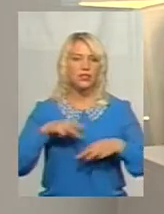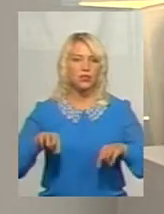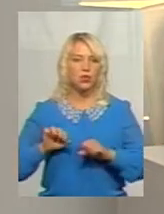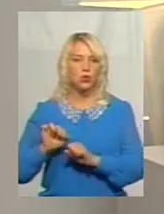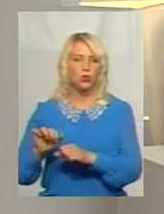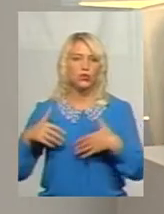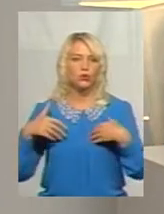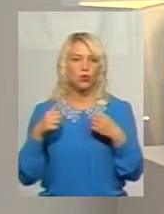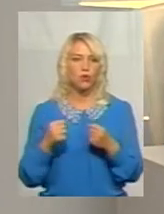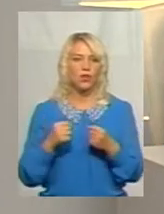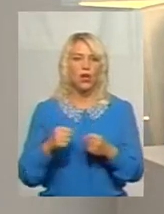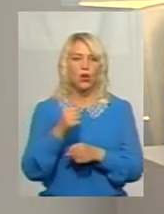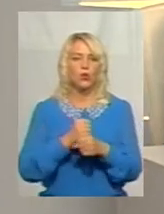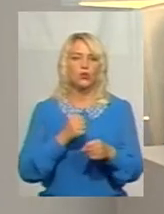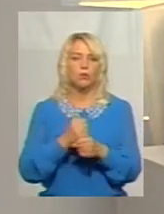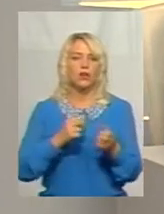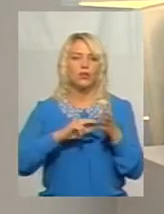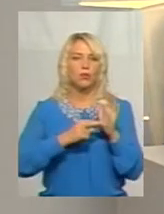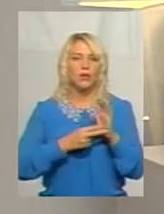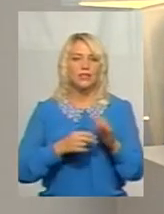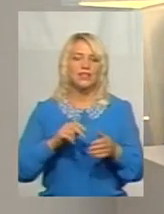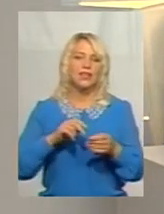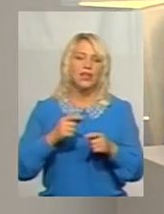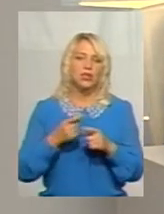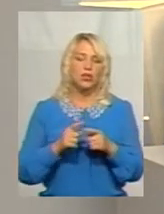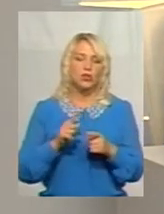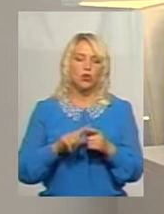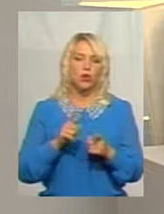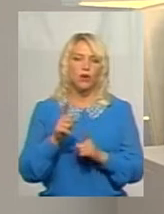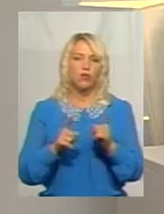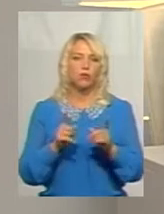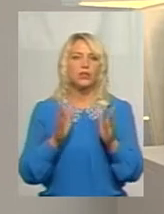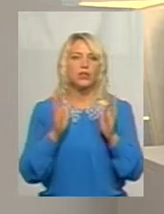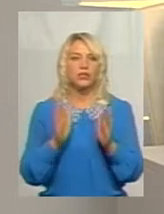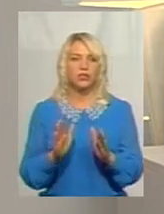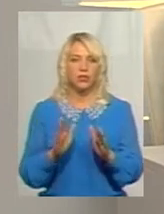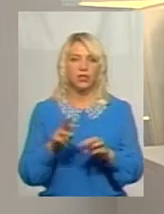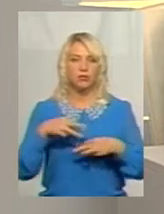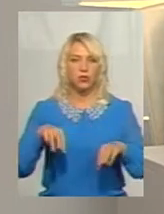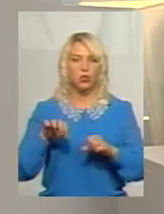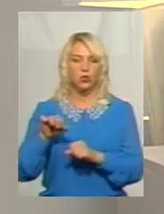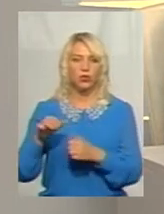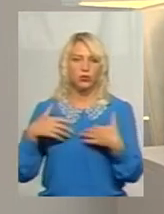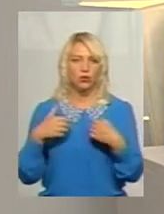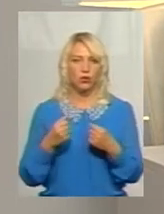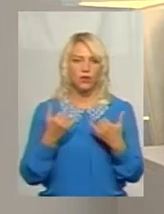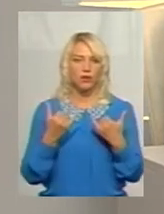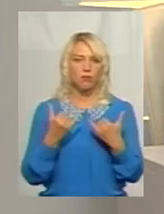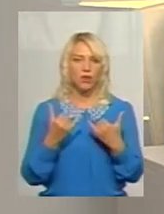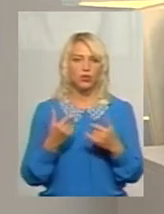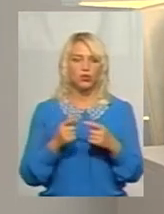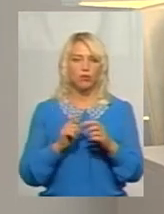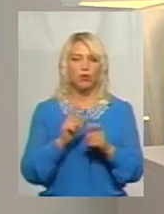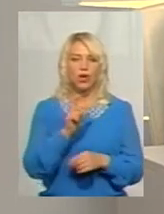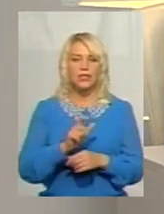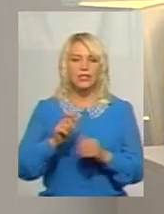охорони здоров'я розробляли концепції, стратегії цього реформування, і тільки Міністерство охорони здоров'я в теперішньому складі